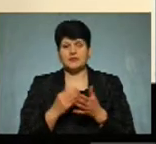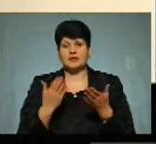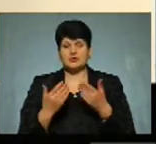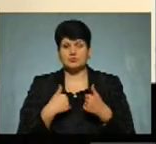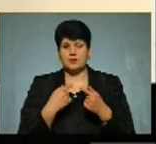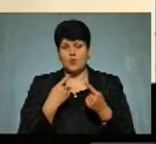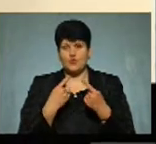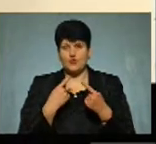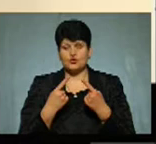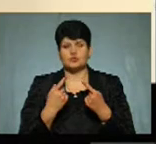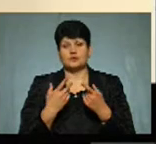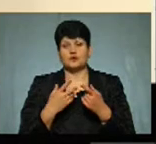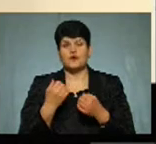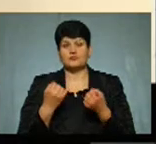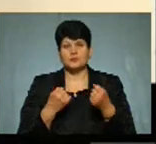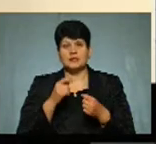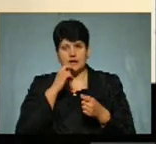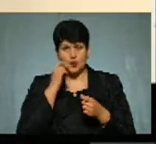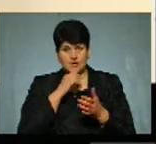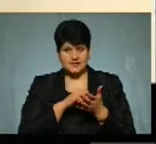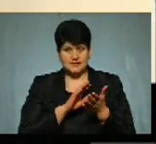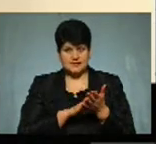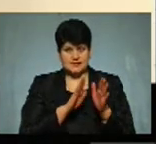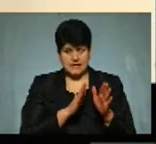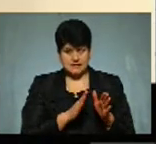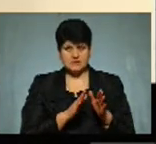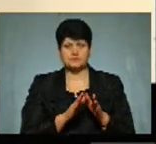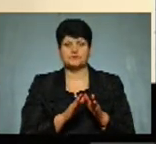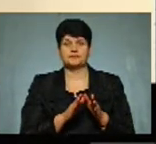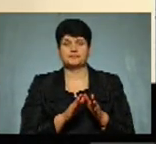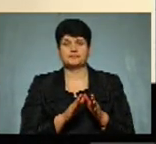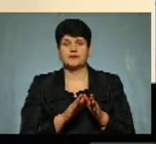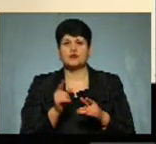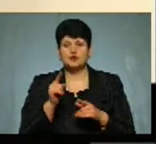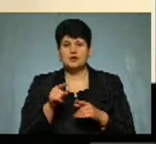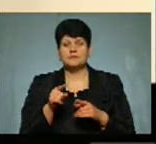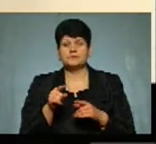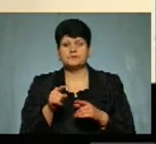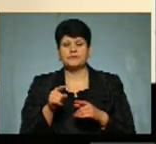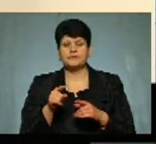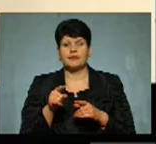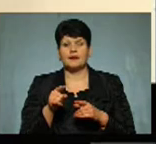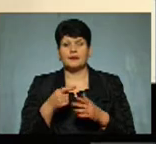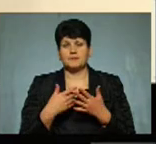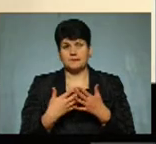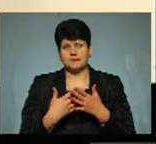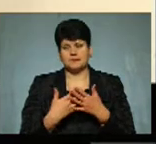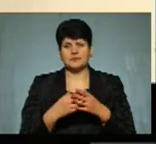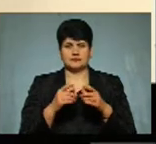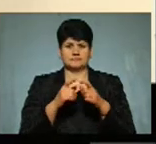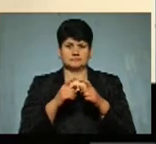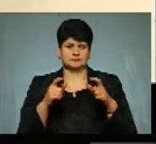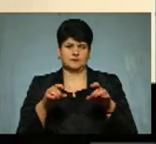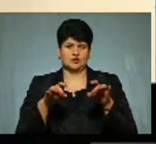про автомобіль на українській реєстрації, тоді повідомлення, примірник постанови надсилається